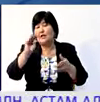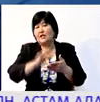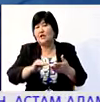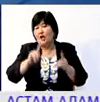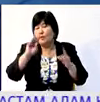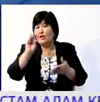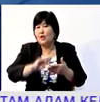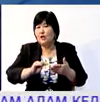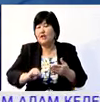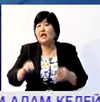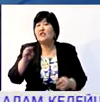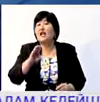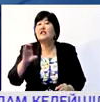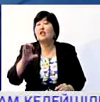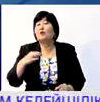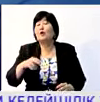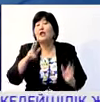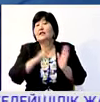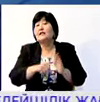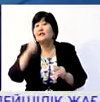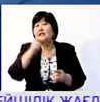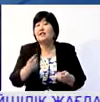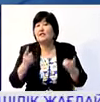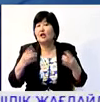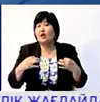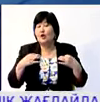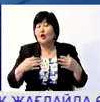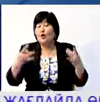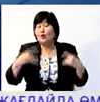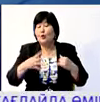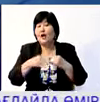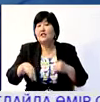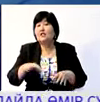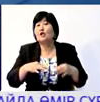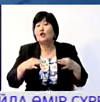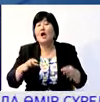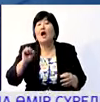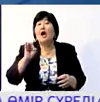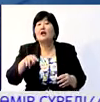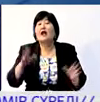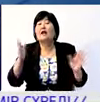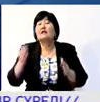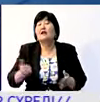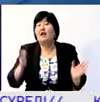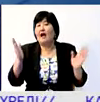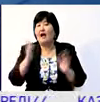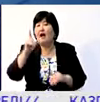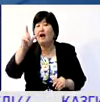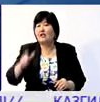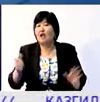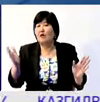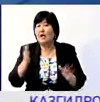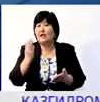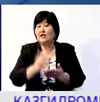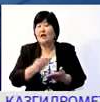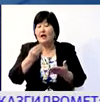белгілі жазуша Жарық Сәдібекұлының 80 жылдық мерейтойы туған жерінде тойланды. Арал тағдырын адам тағдыры деп білетін қарымды